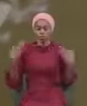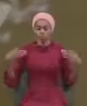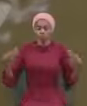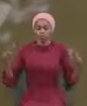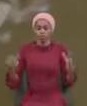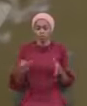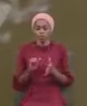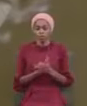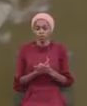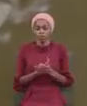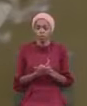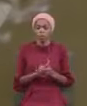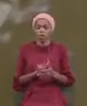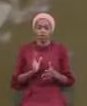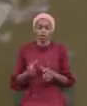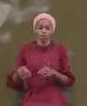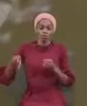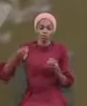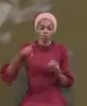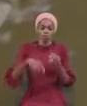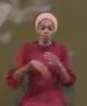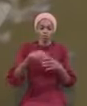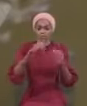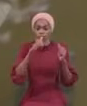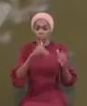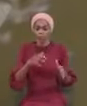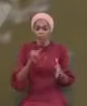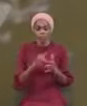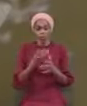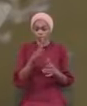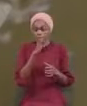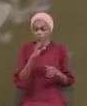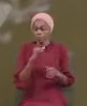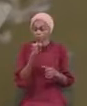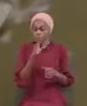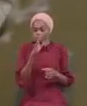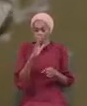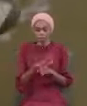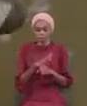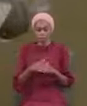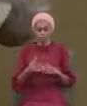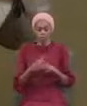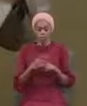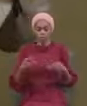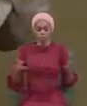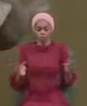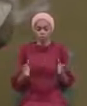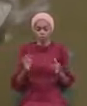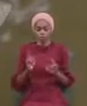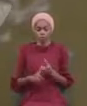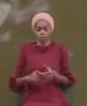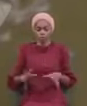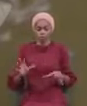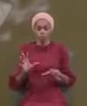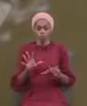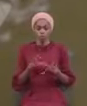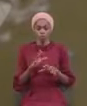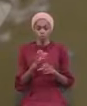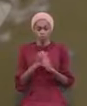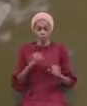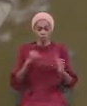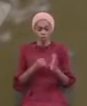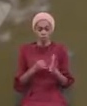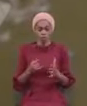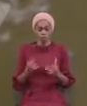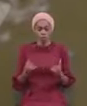des cieux pour nous c'est l'obéissance le leadership dans l'église pas besoin de